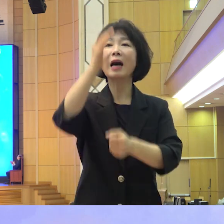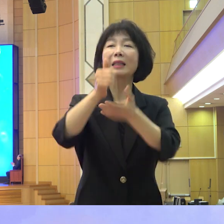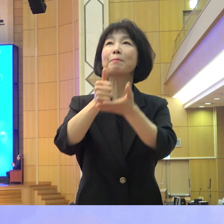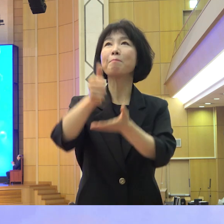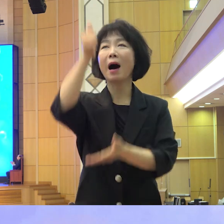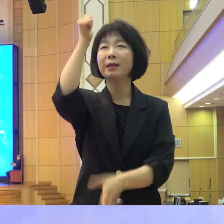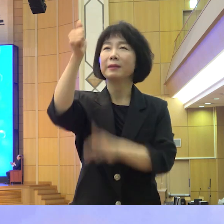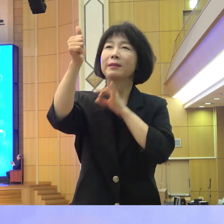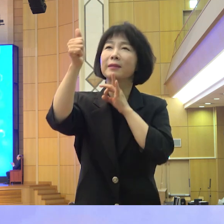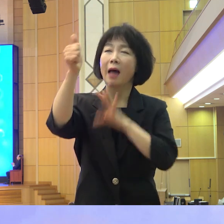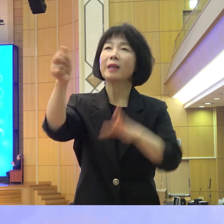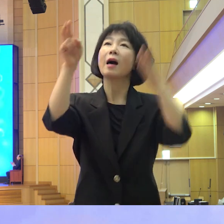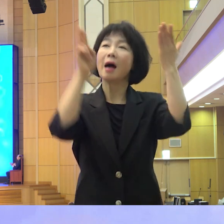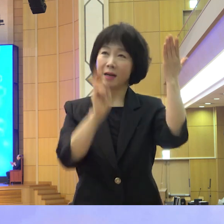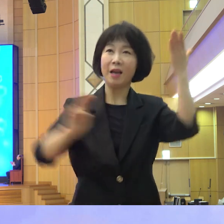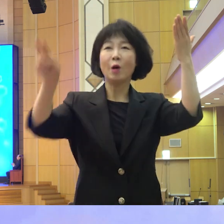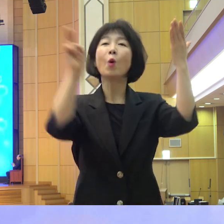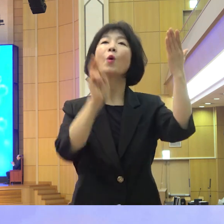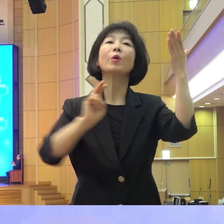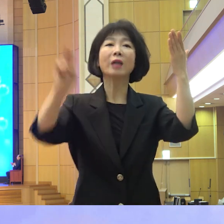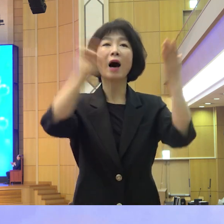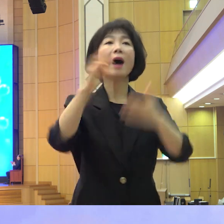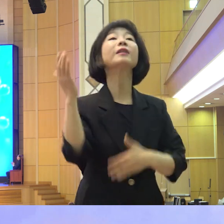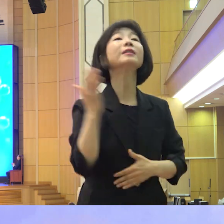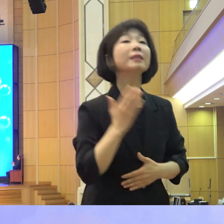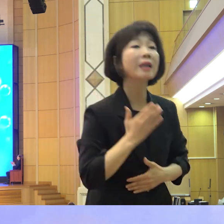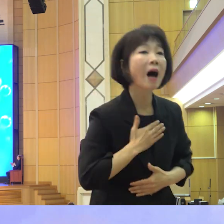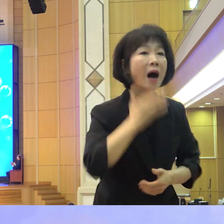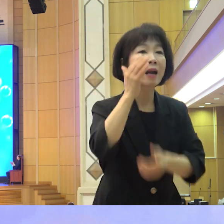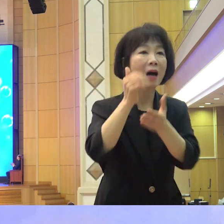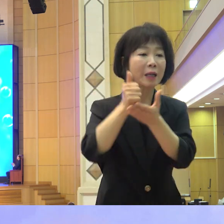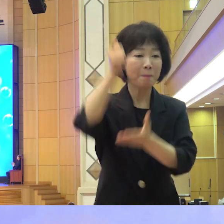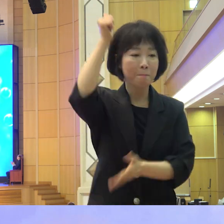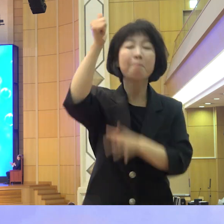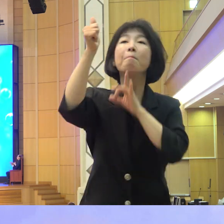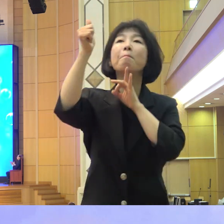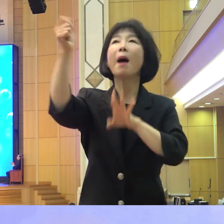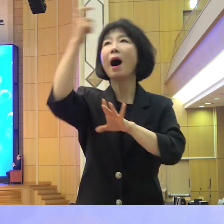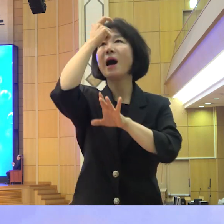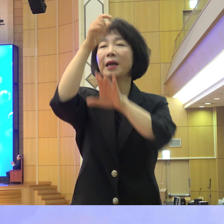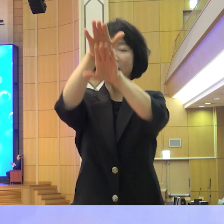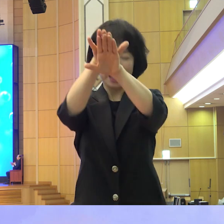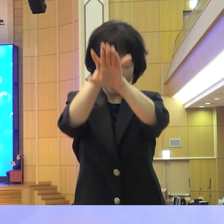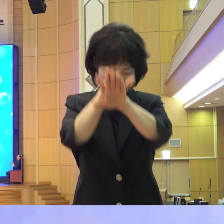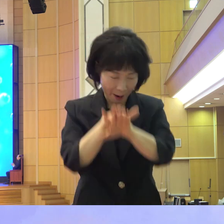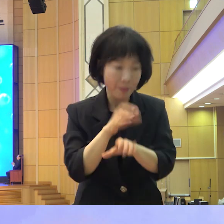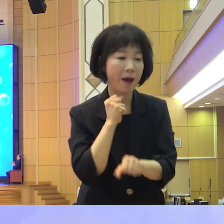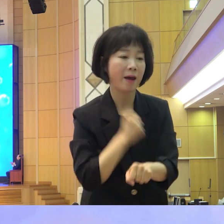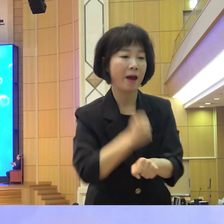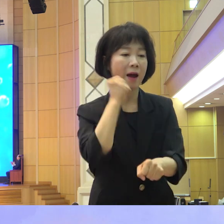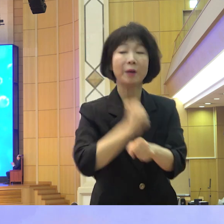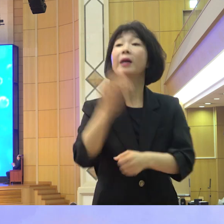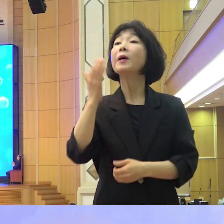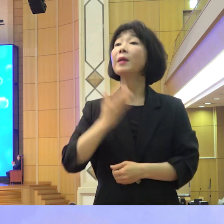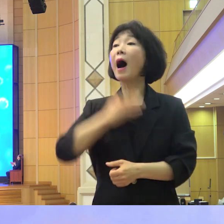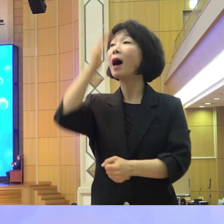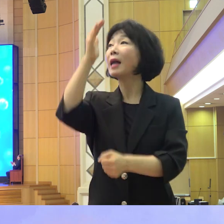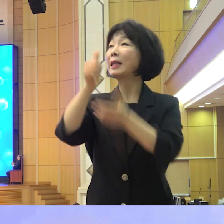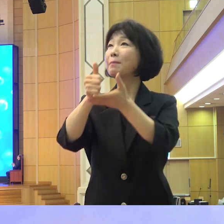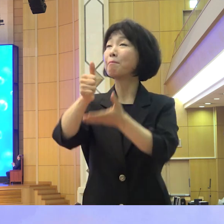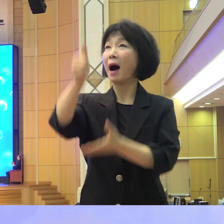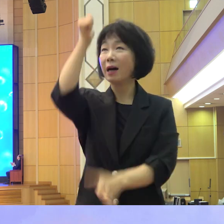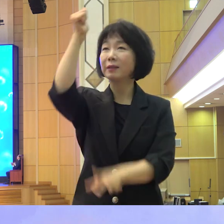나는 하나님만 찬양할래요. 나는 하나님만 예배할래요.